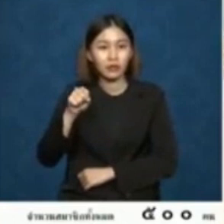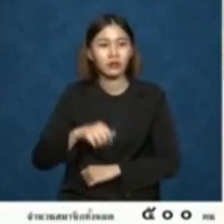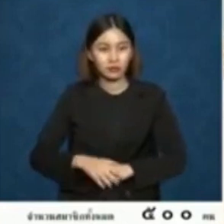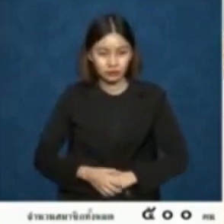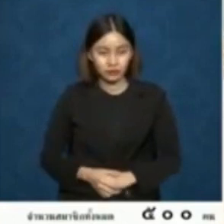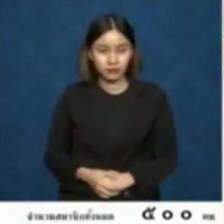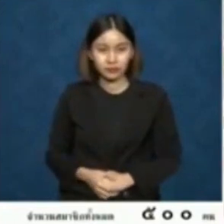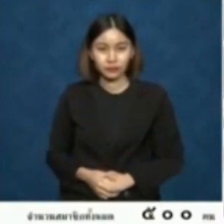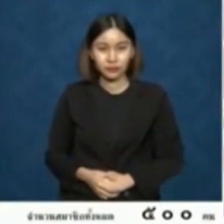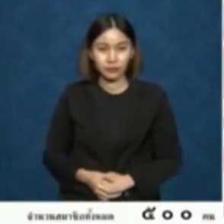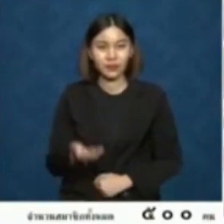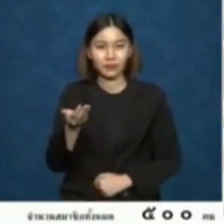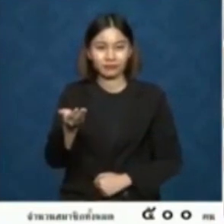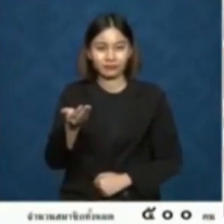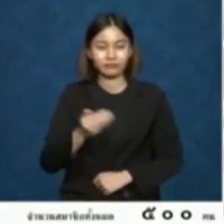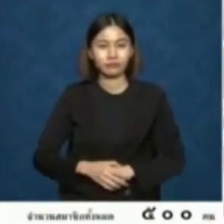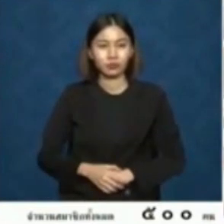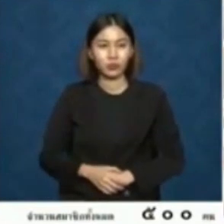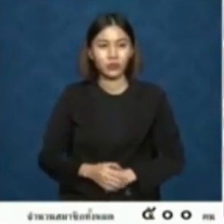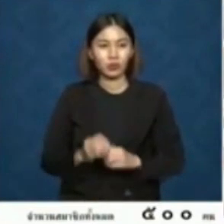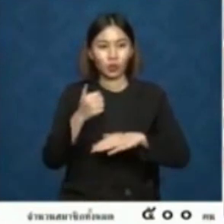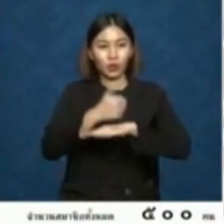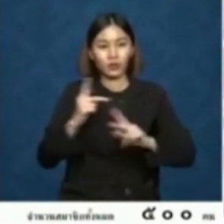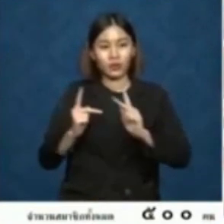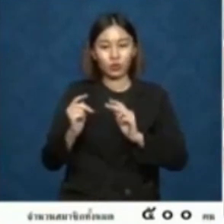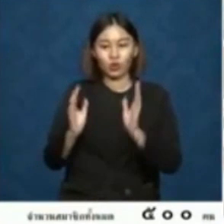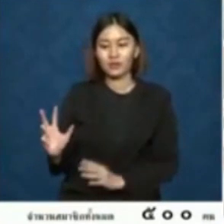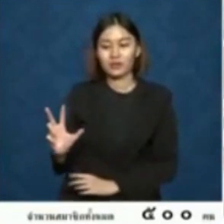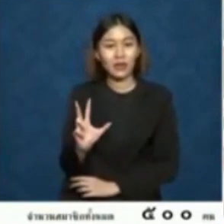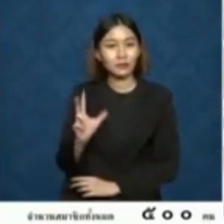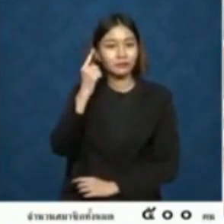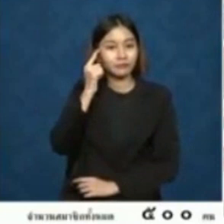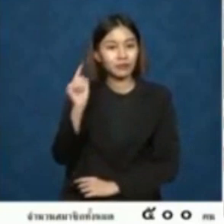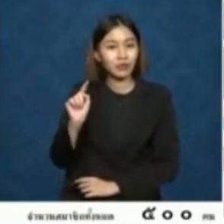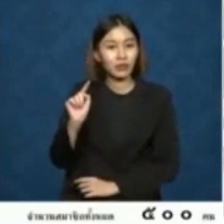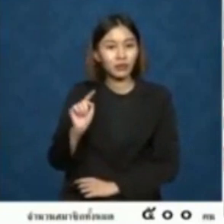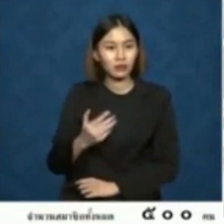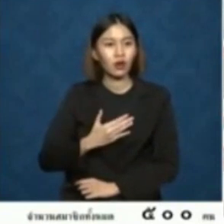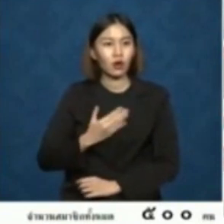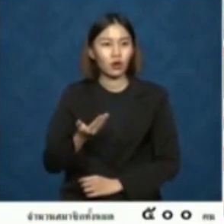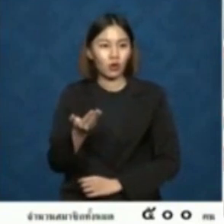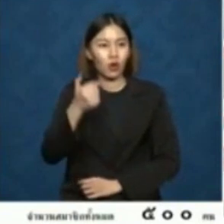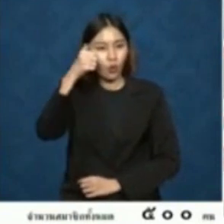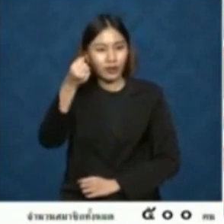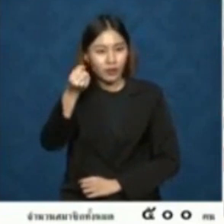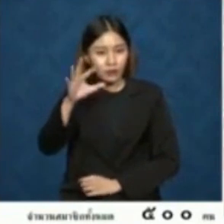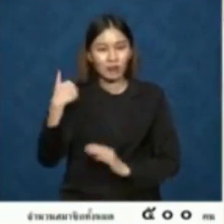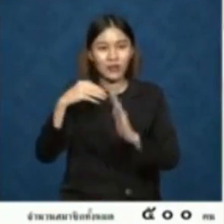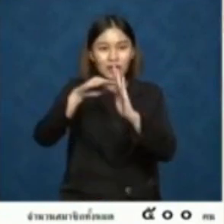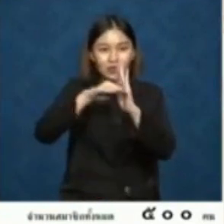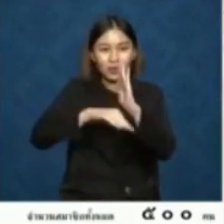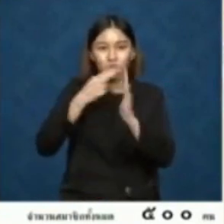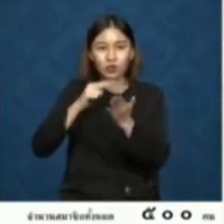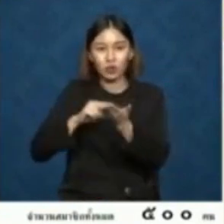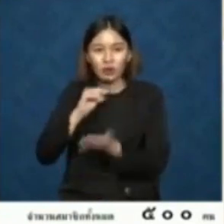ครับ ท่านรัฐมนตรีทั้ง3ท่านเห็นเป็นยังไงครับ คืออย่างนี้ขอ15วันมันมีขั้นตอน